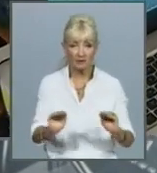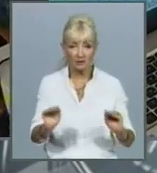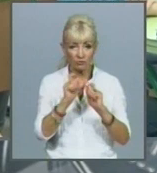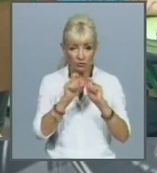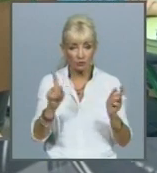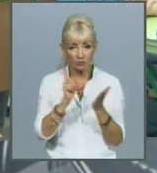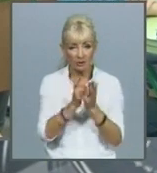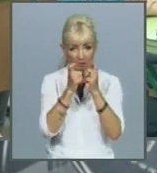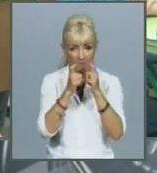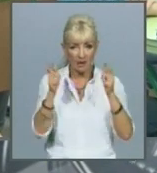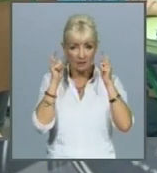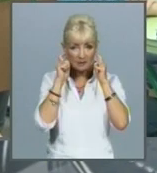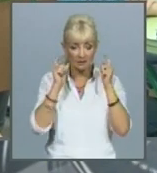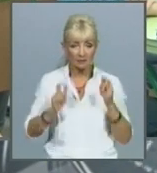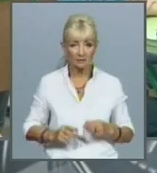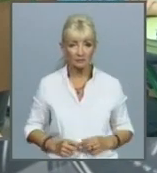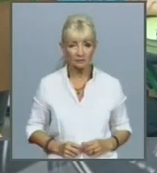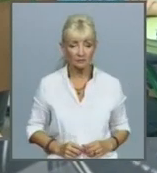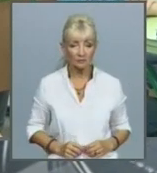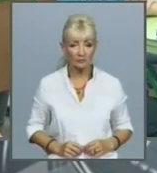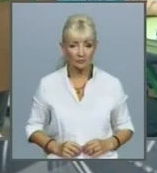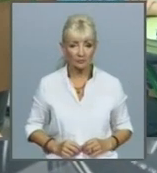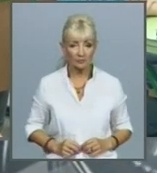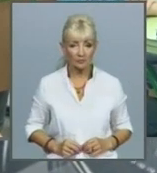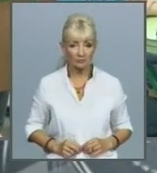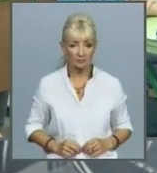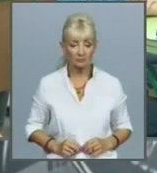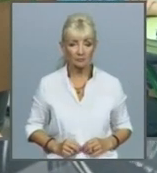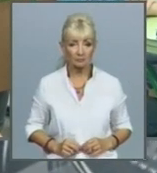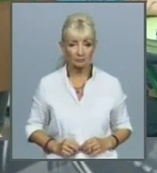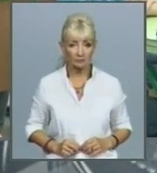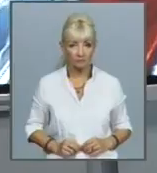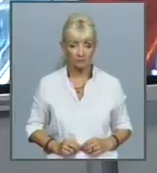вдягати маски. Юлія Біла та Євген Клочко, Харківські Звістія.